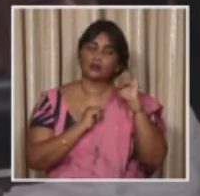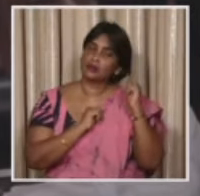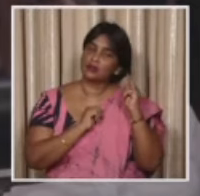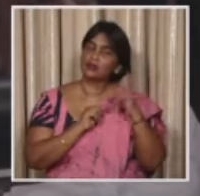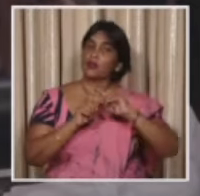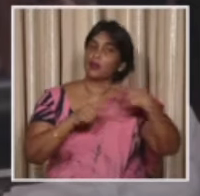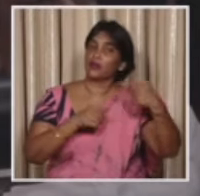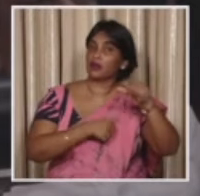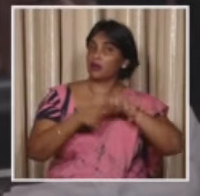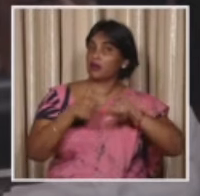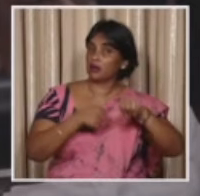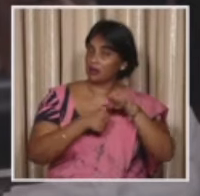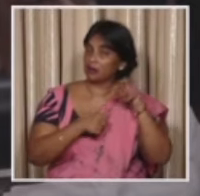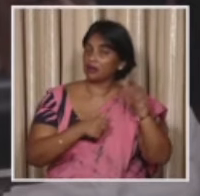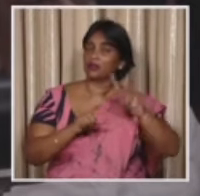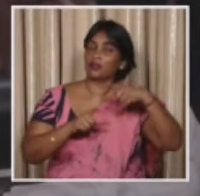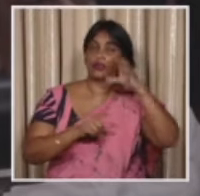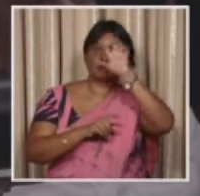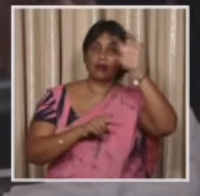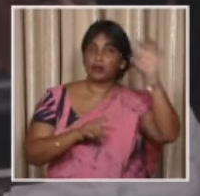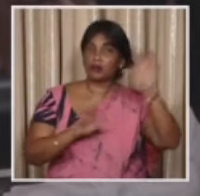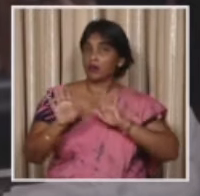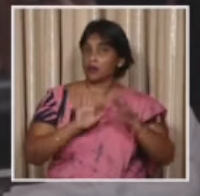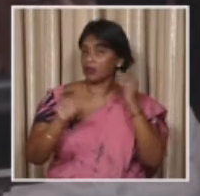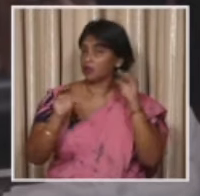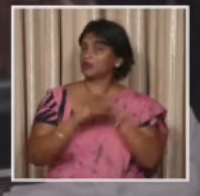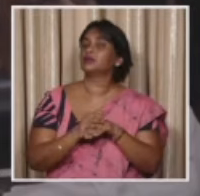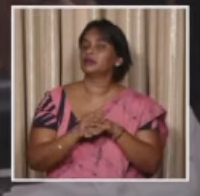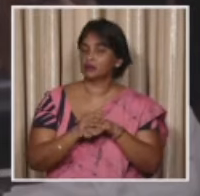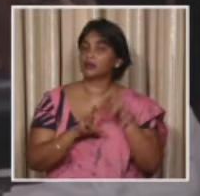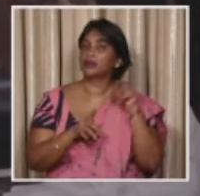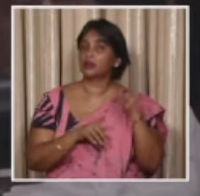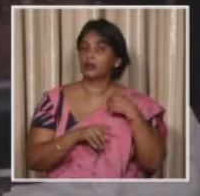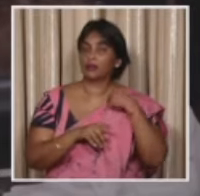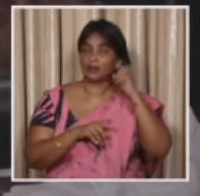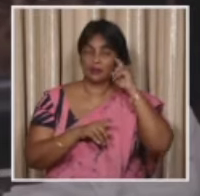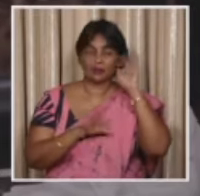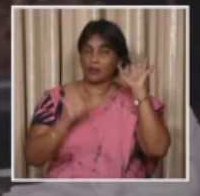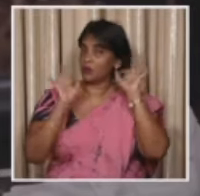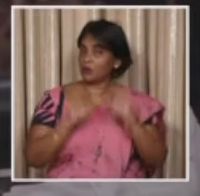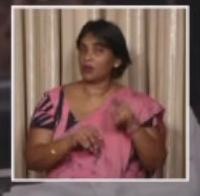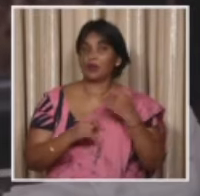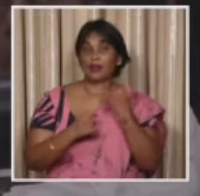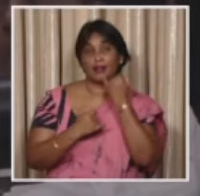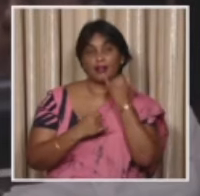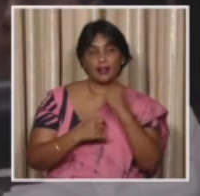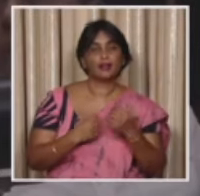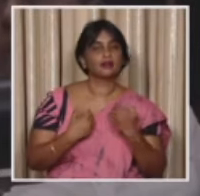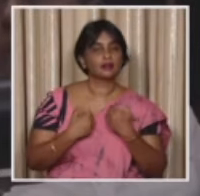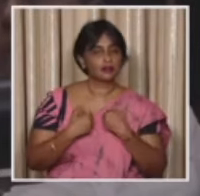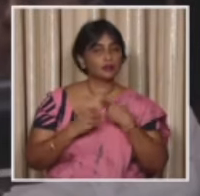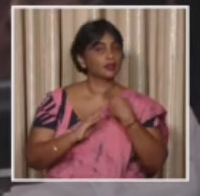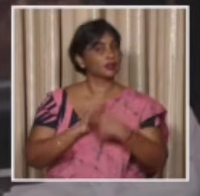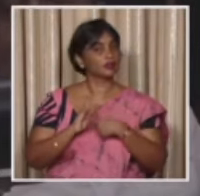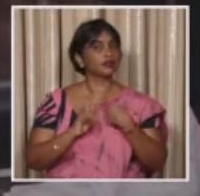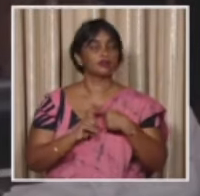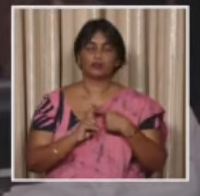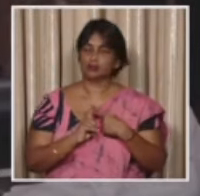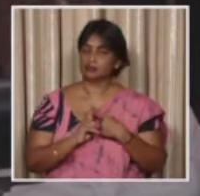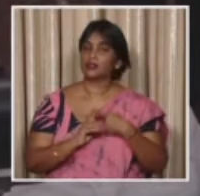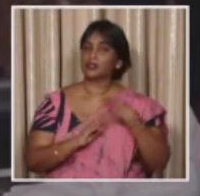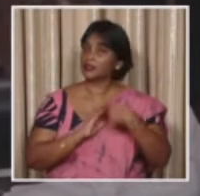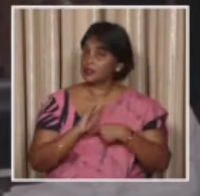වෙනත් ආයතනයක වෙනත් රටක පාලනයට ආපුවම ඒක හිතන්න එපා ඒක පහසුවේයි අපිට ශ්‍රී ලංකාවේ හැටියට